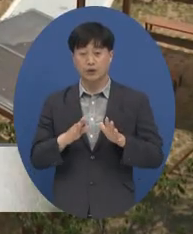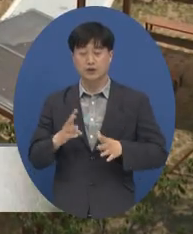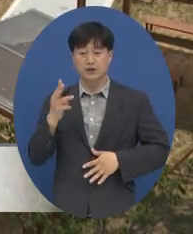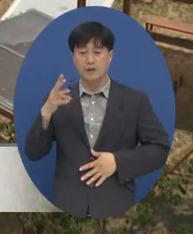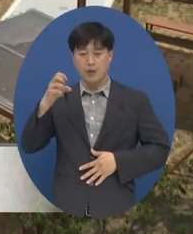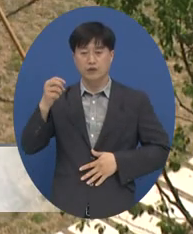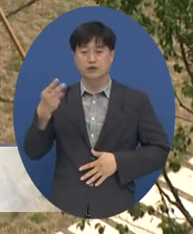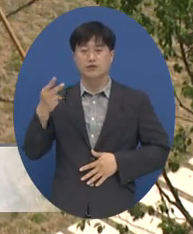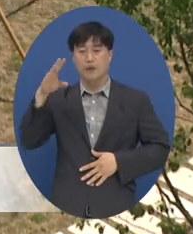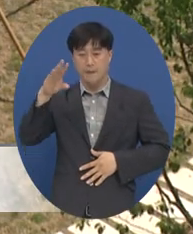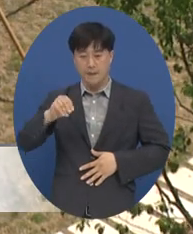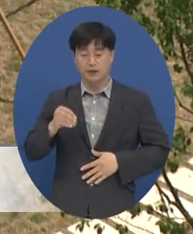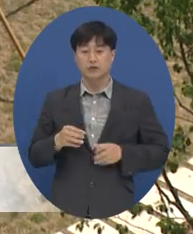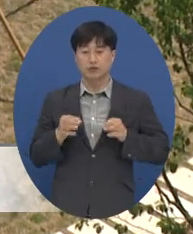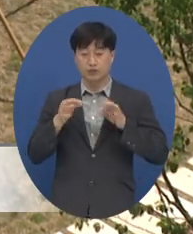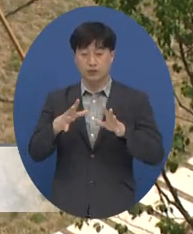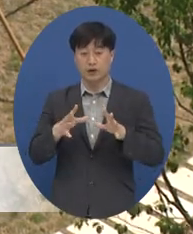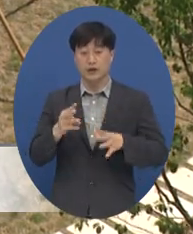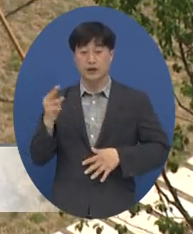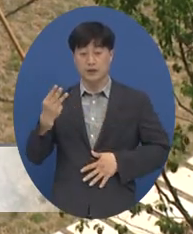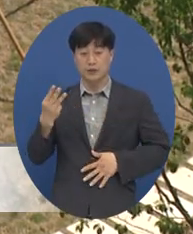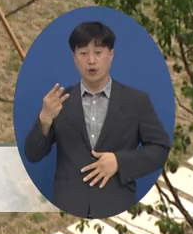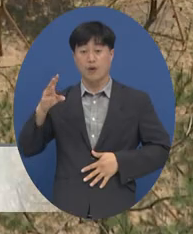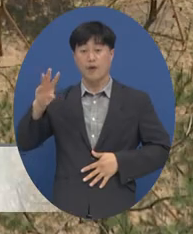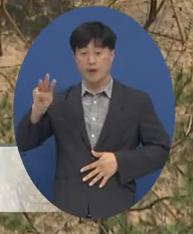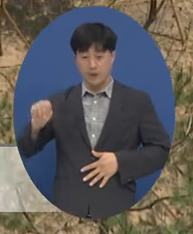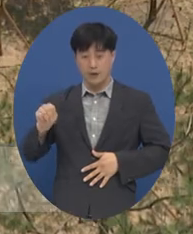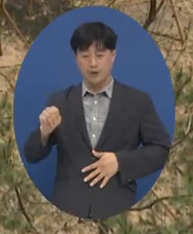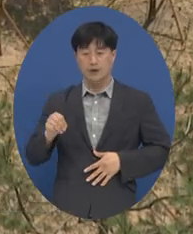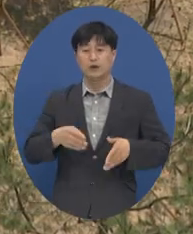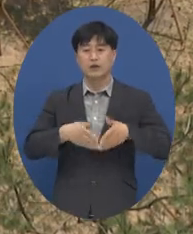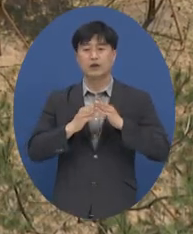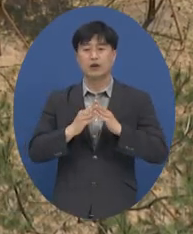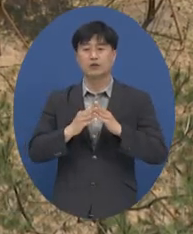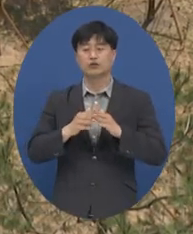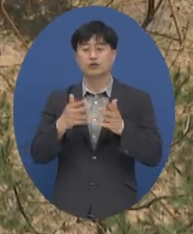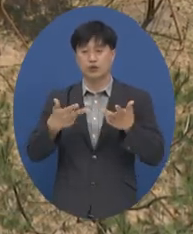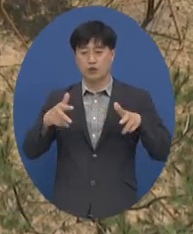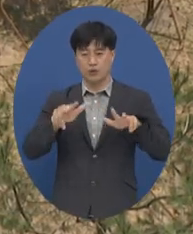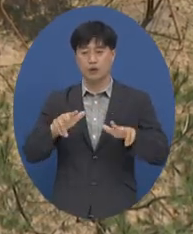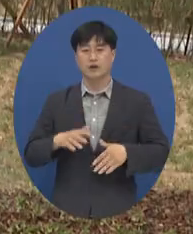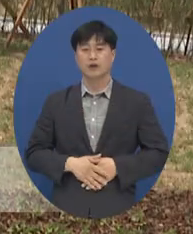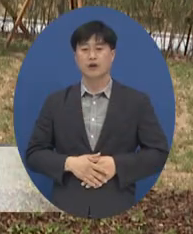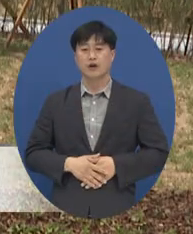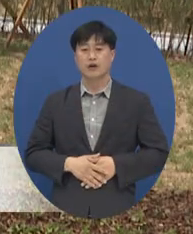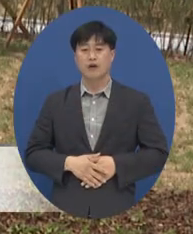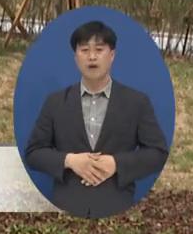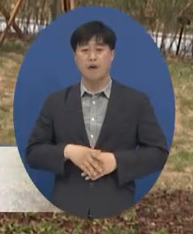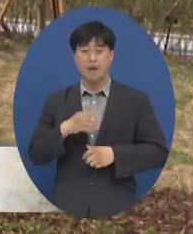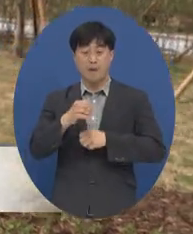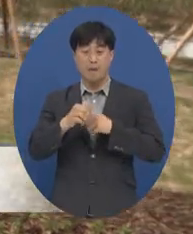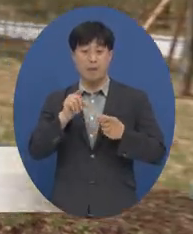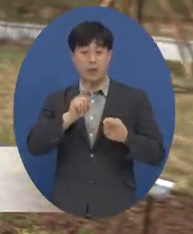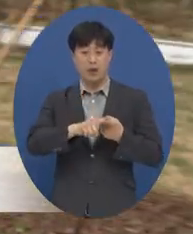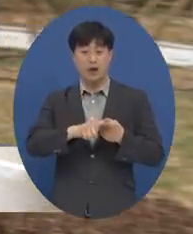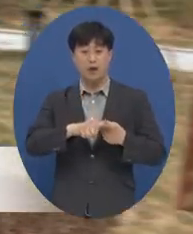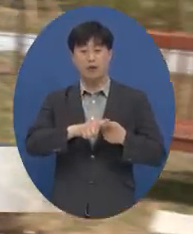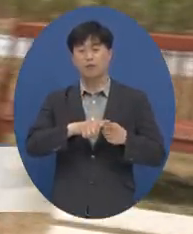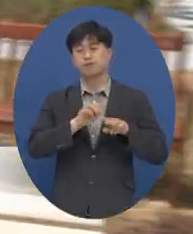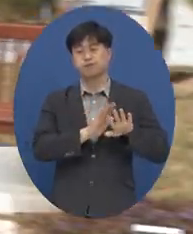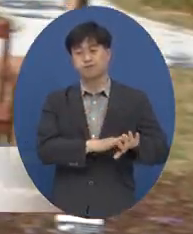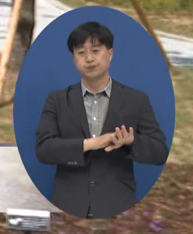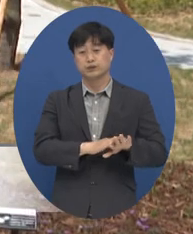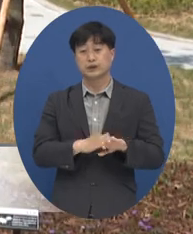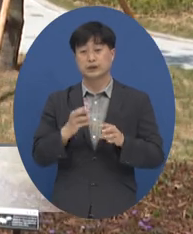3억 2천만 원을 들여 3천여 제곱미터 규모로 조성한 첫 경기 쉼 정원. 무방비 상태에 놓여있던 자투리